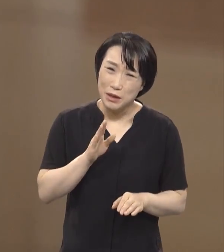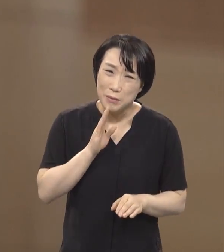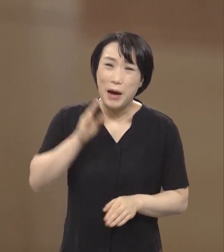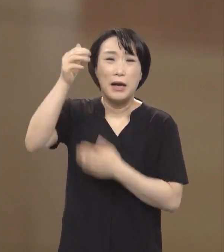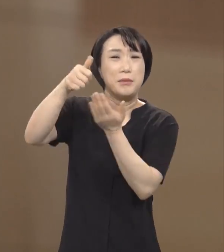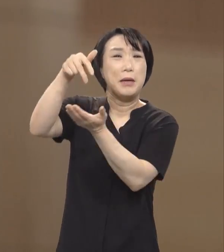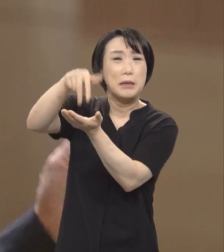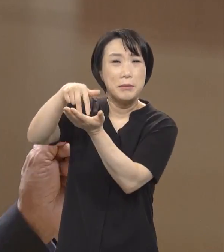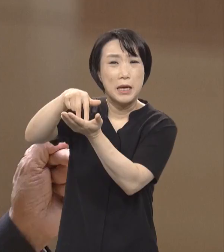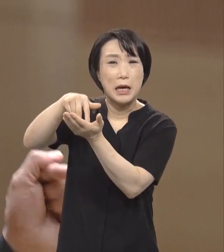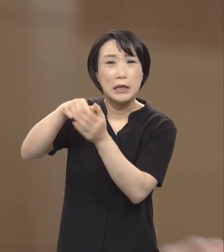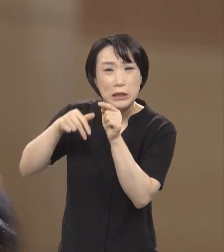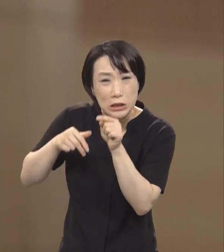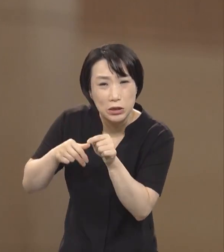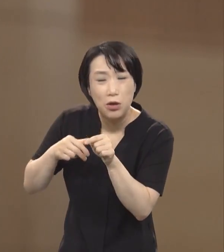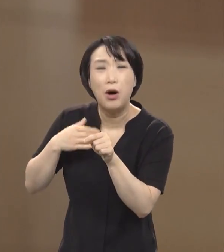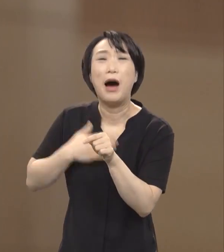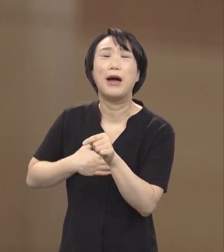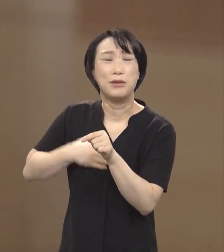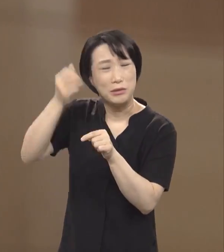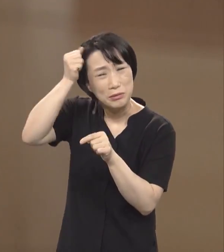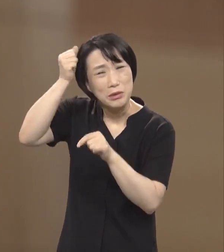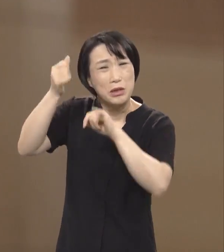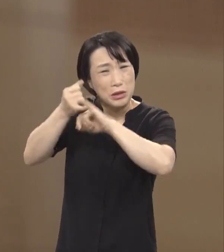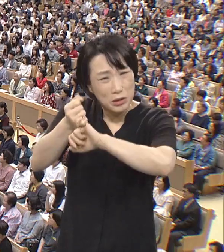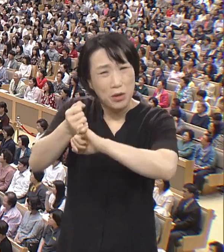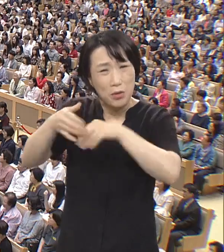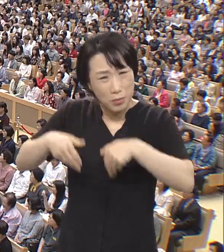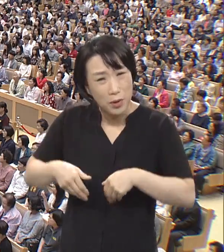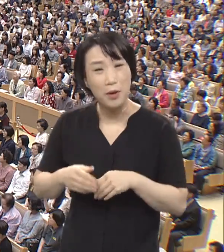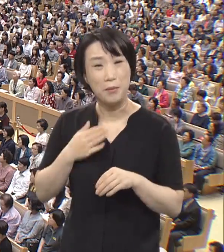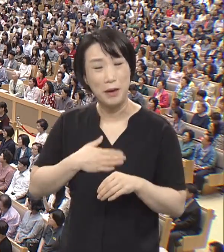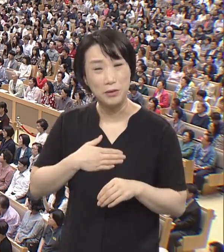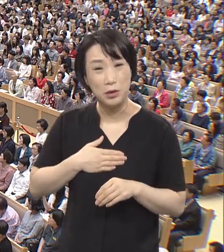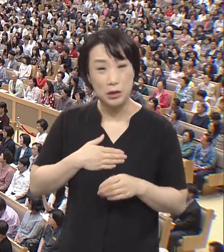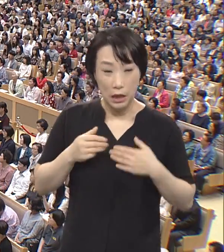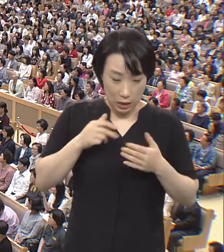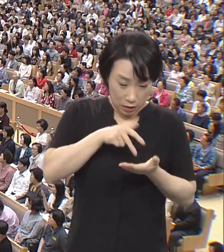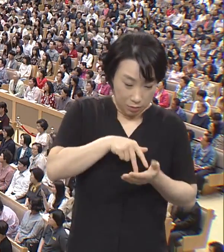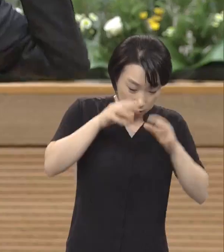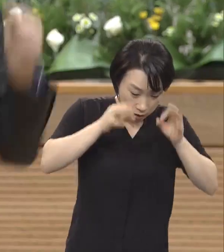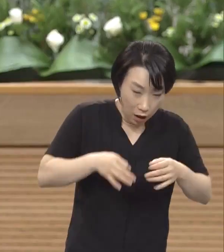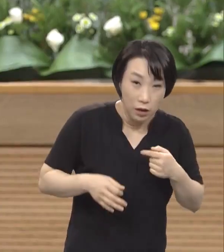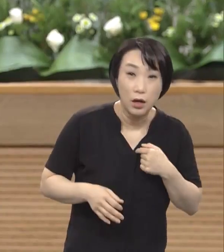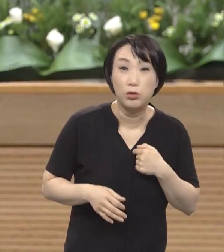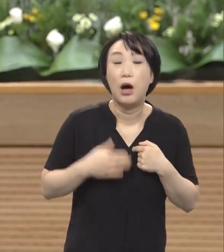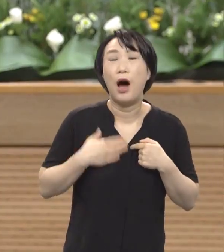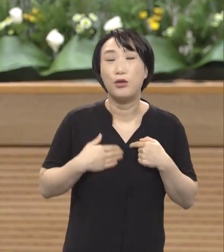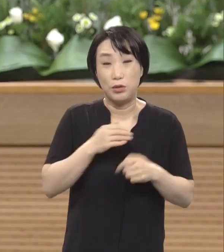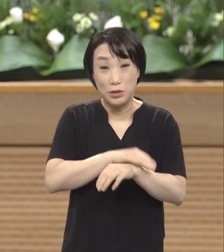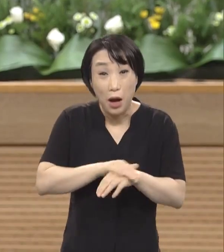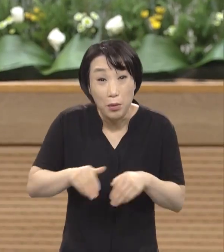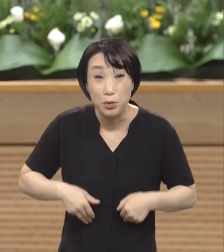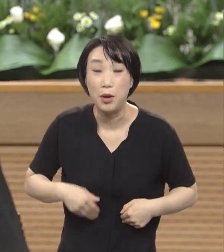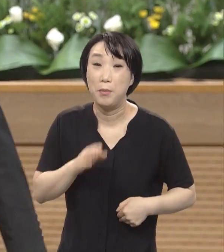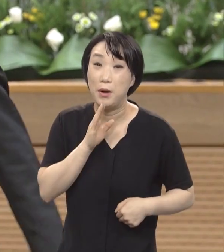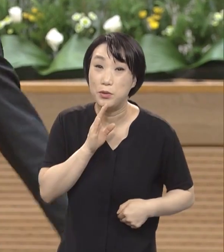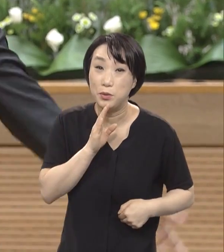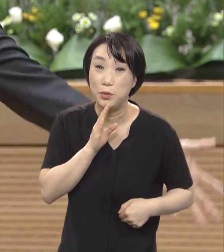하나님의 사정이라는 이것을 잘 알아야 되고 내 사정이라는 이것을 잘 알아야 되는데